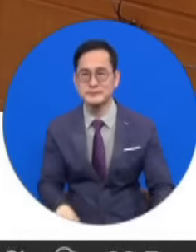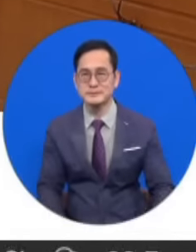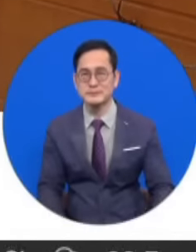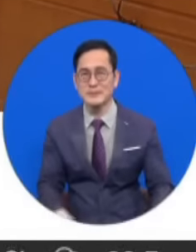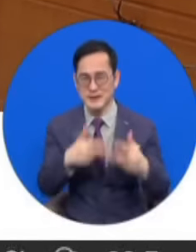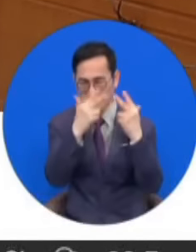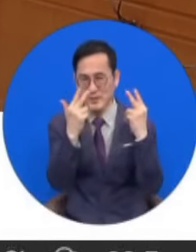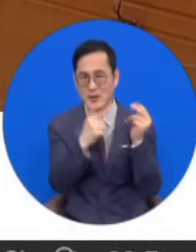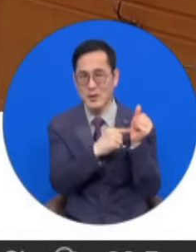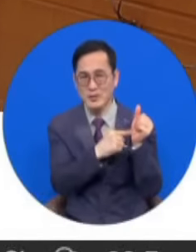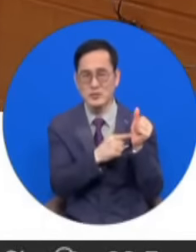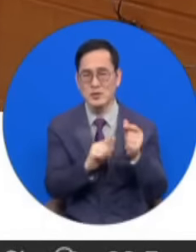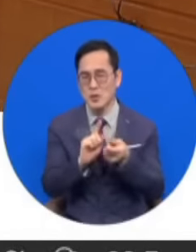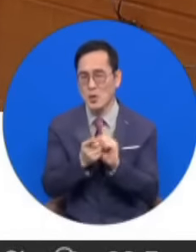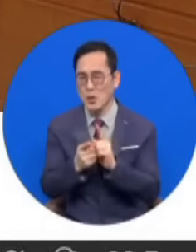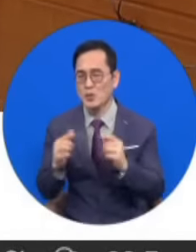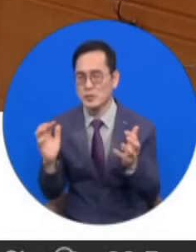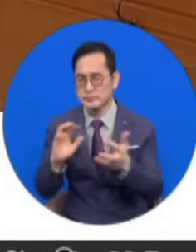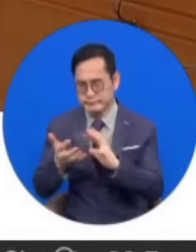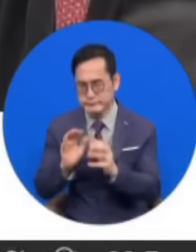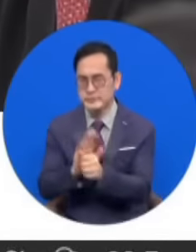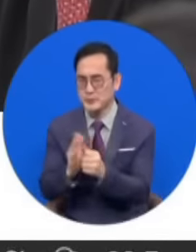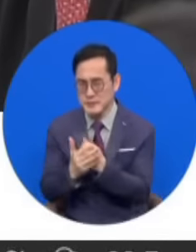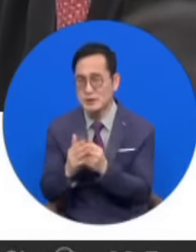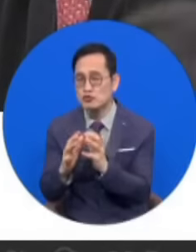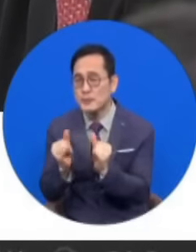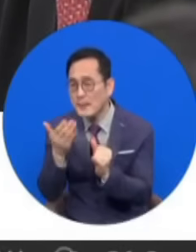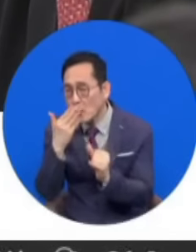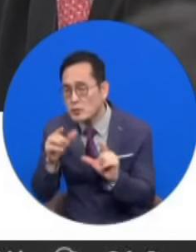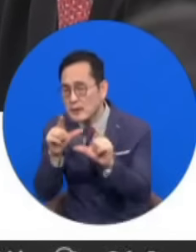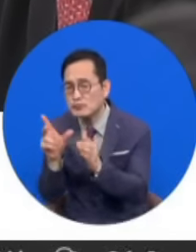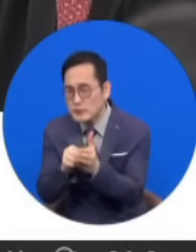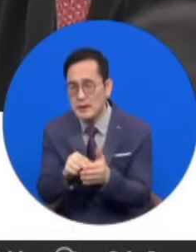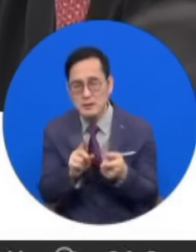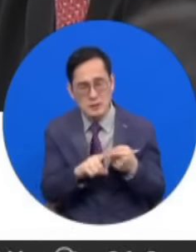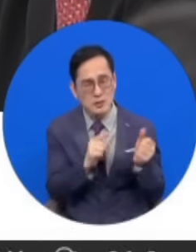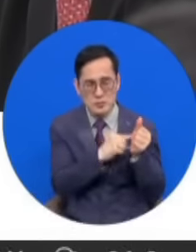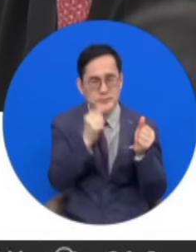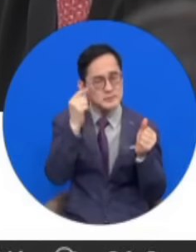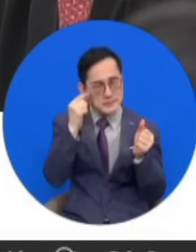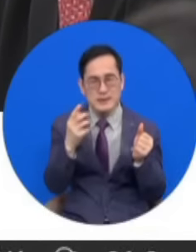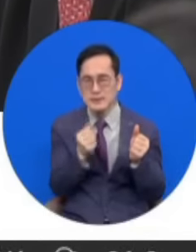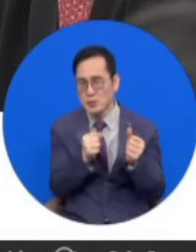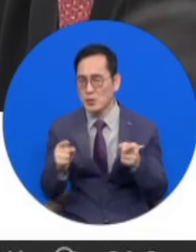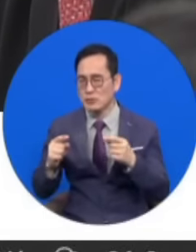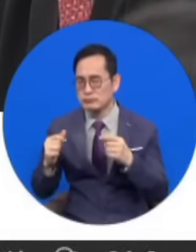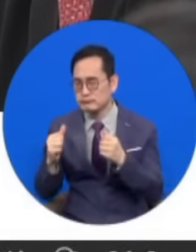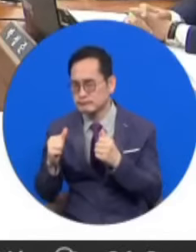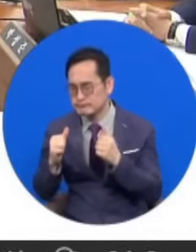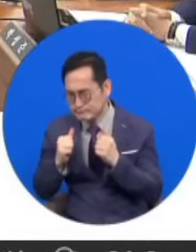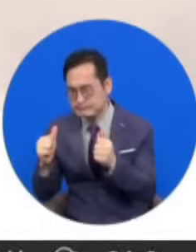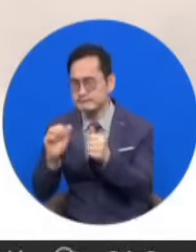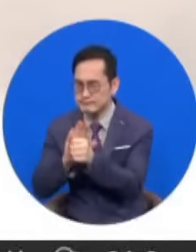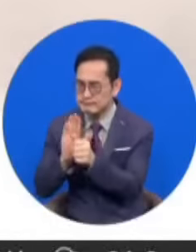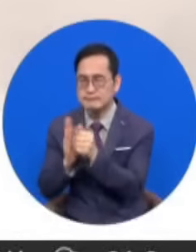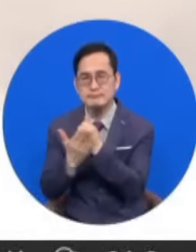서로 협치하는 모습을 보이고 민생 얘기만 하지 말고 상임위원회에서 제일 중요한 게 민생에